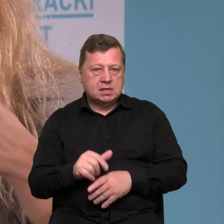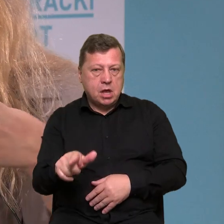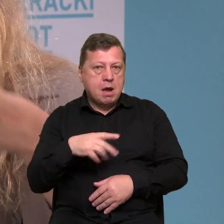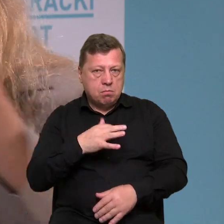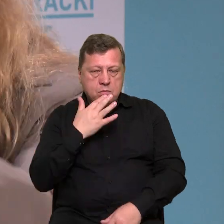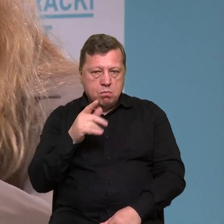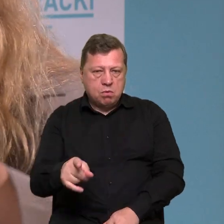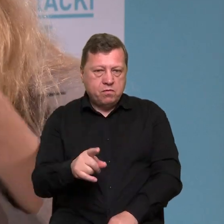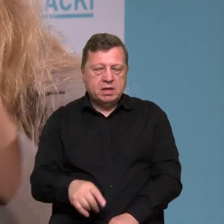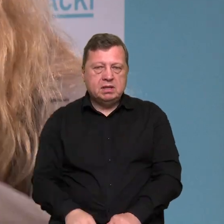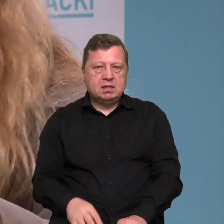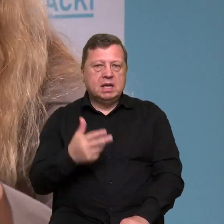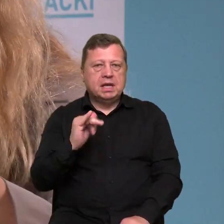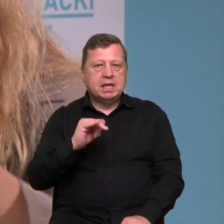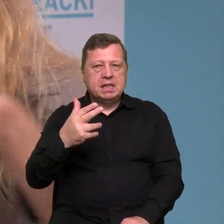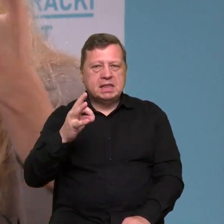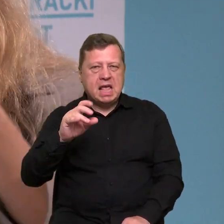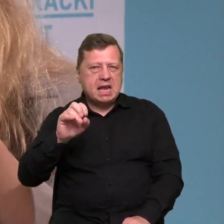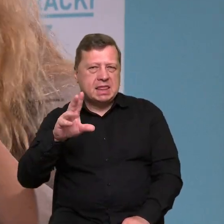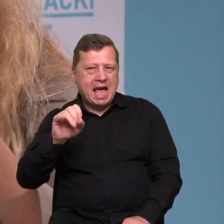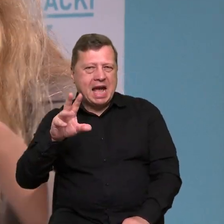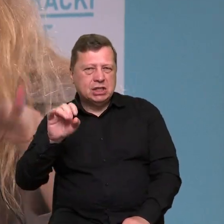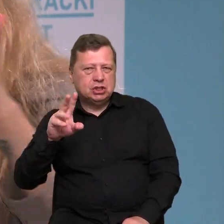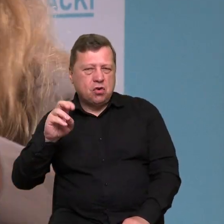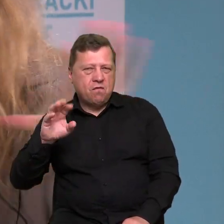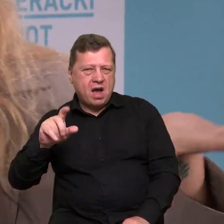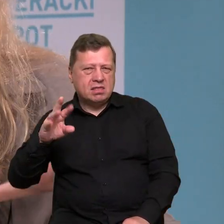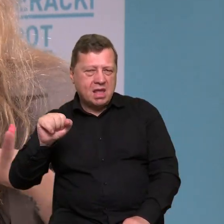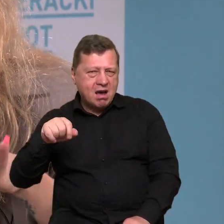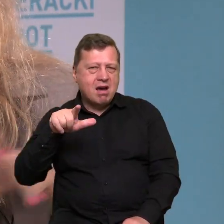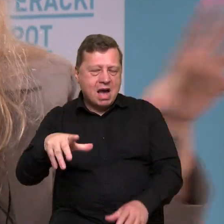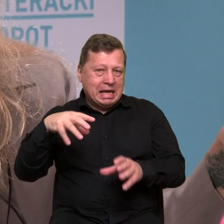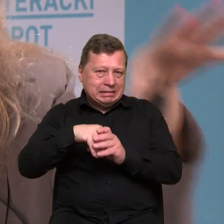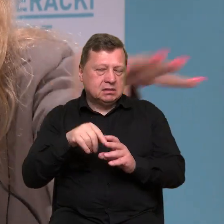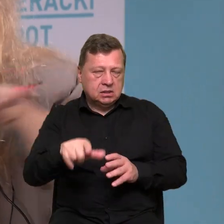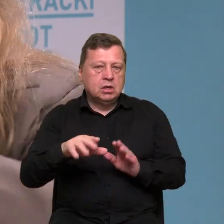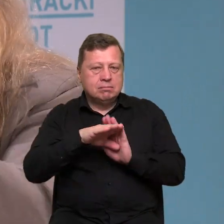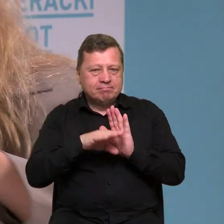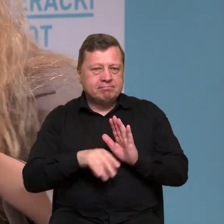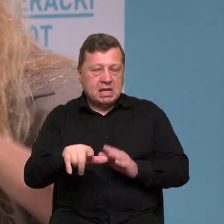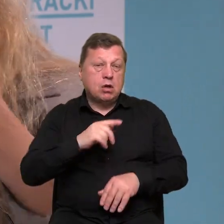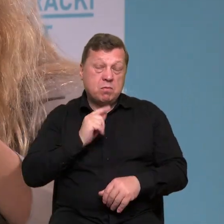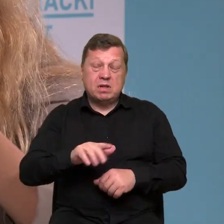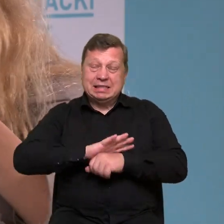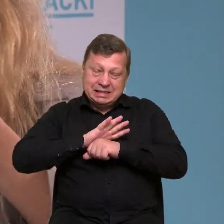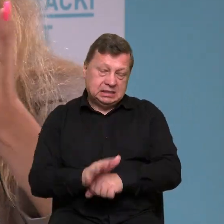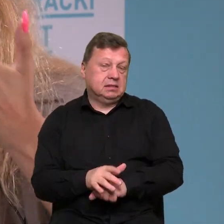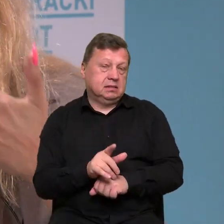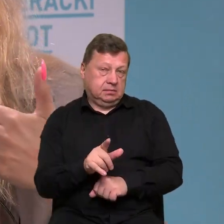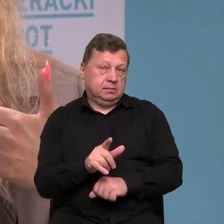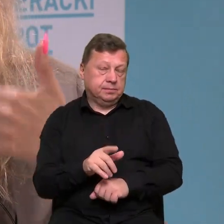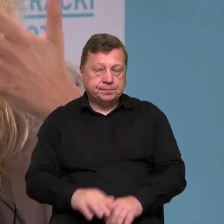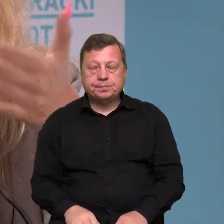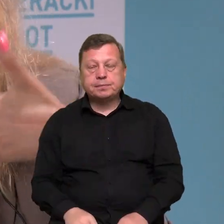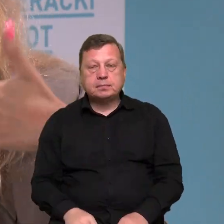o zinternalizowanej, uwewnętrznionej mizoginii. To jest też struktura dyskryminująca.